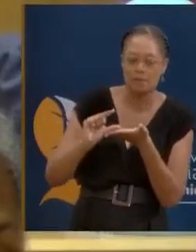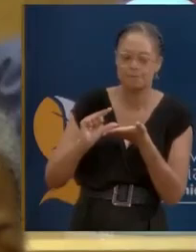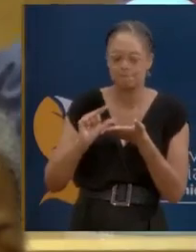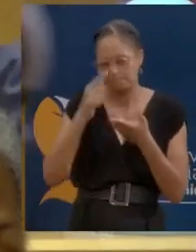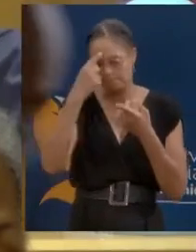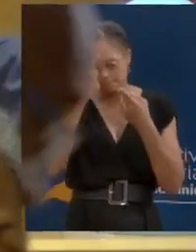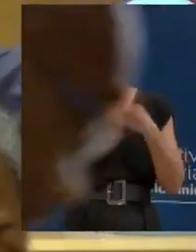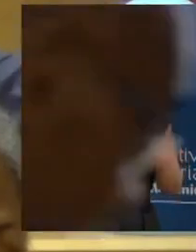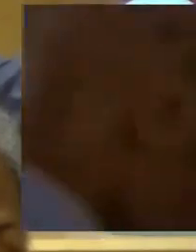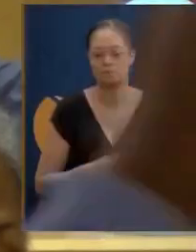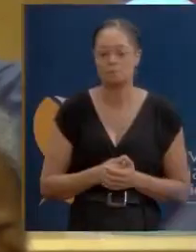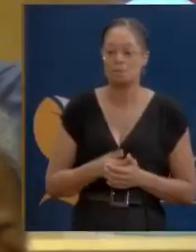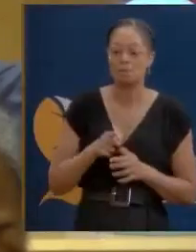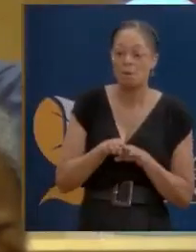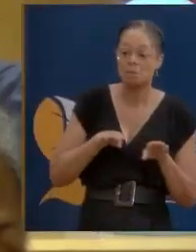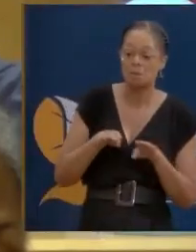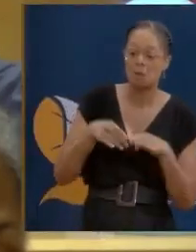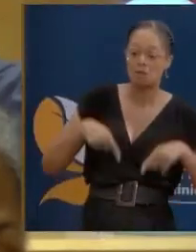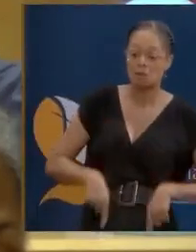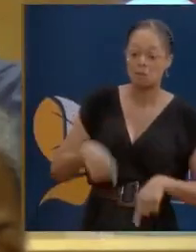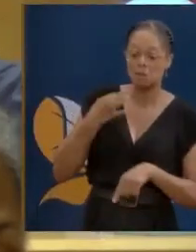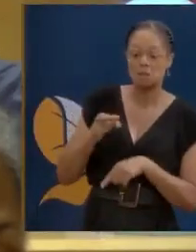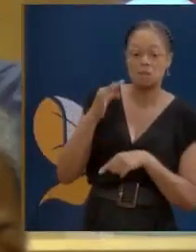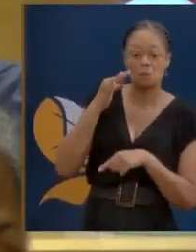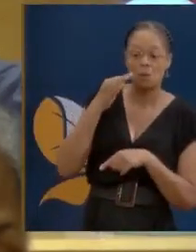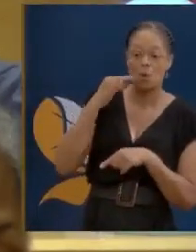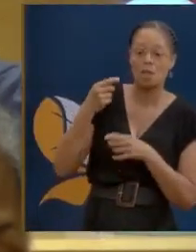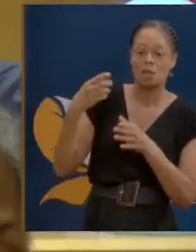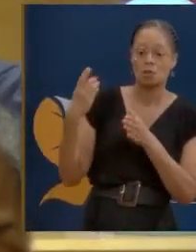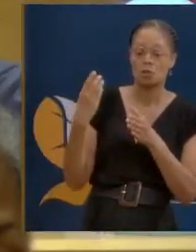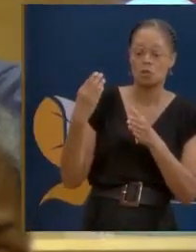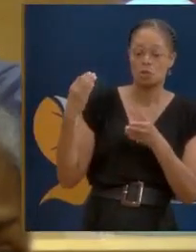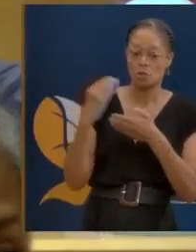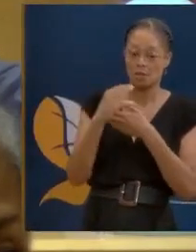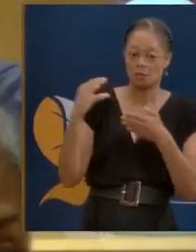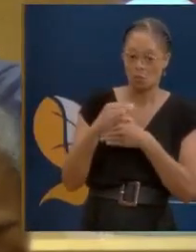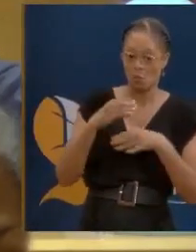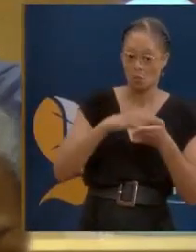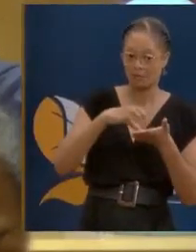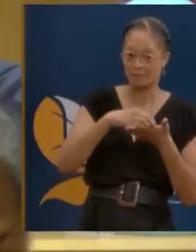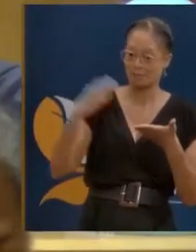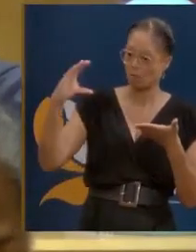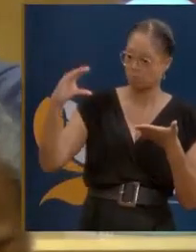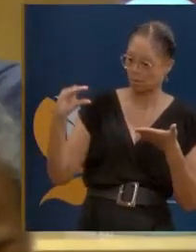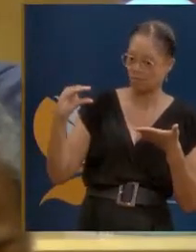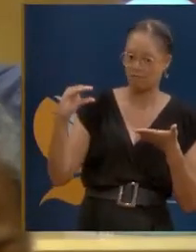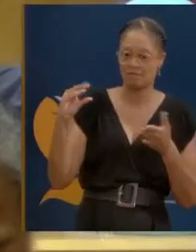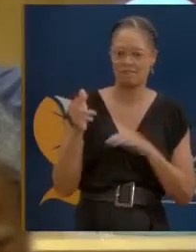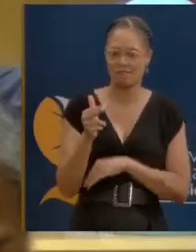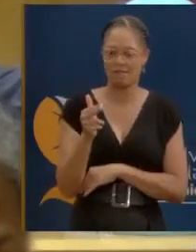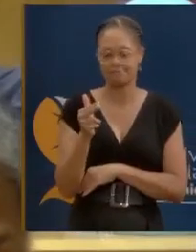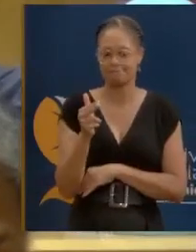encore réduire sur les dotations qu'il donne aux collectivités. Vous allez dans le même sens que le gouvernement,